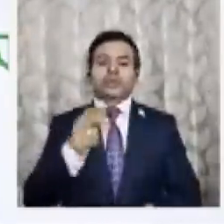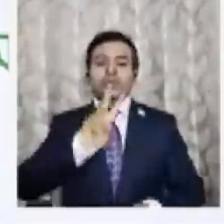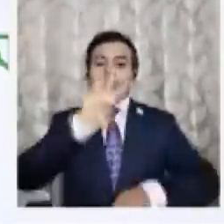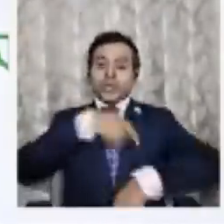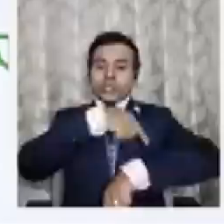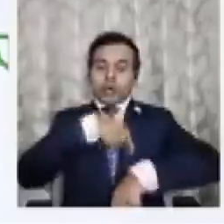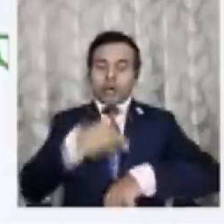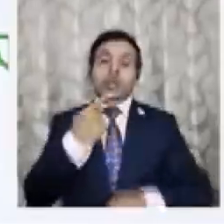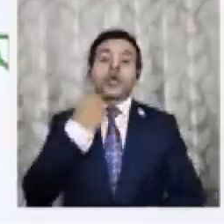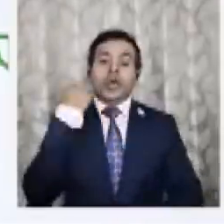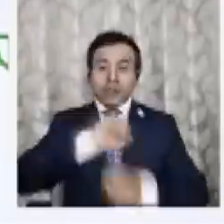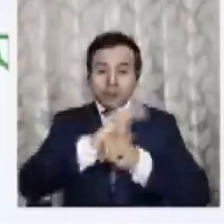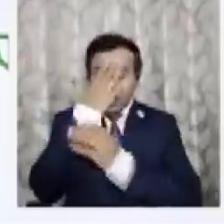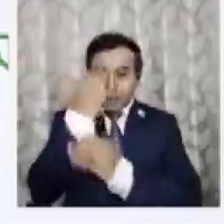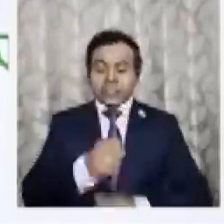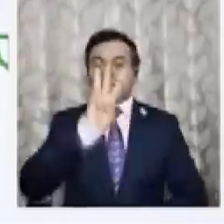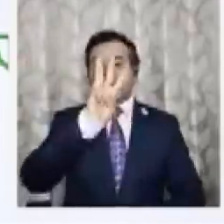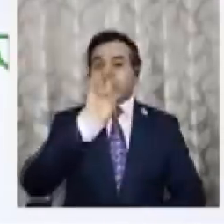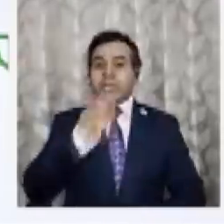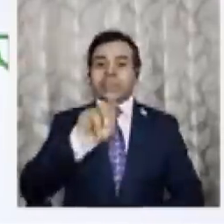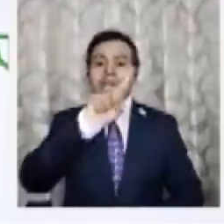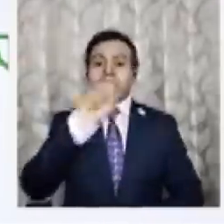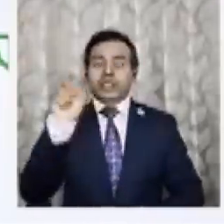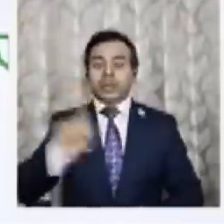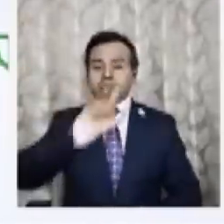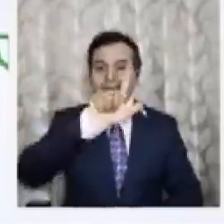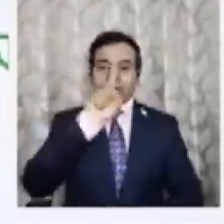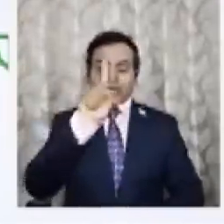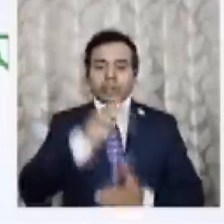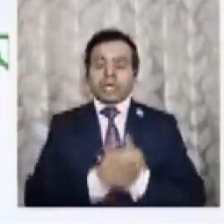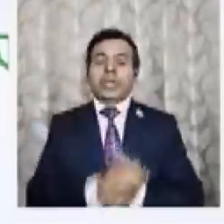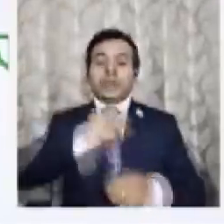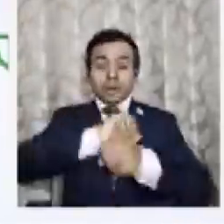4,25,595টি 24 ঘন্টায়। যা পরীক্ষা হয়েছে তাতে শনাক্ত হয়েছে